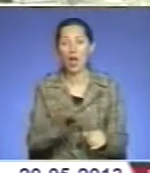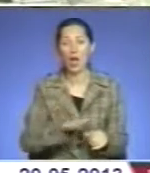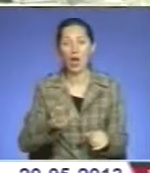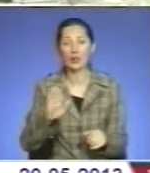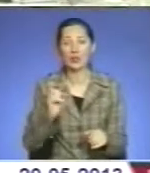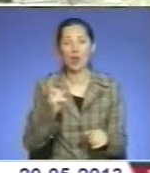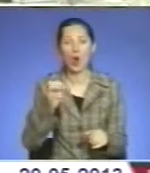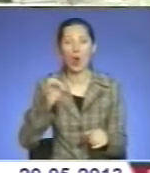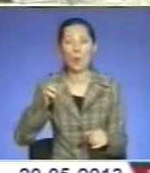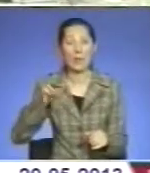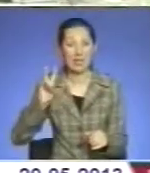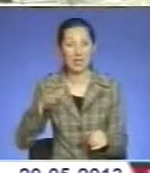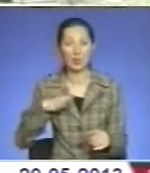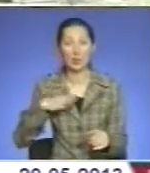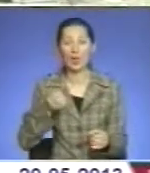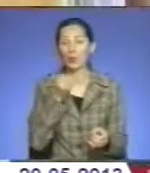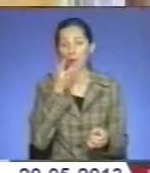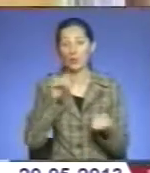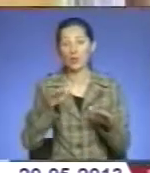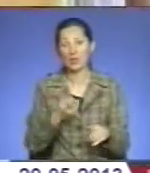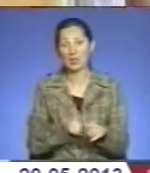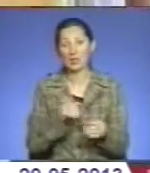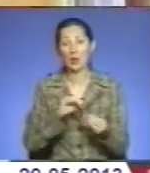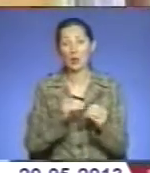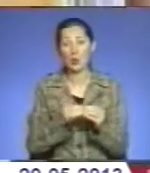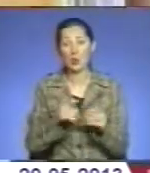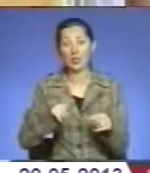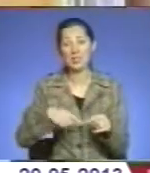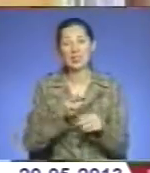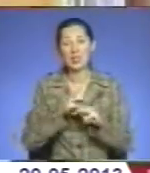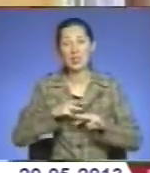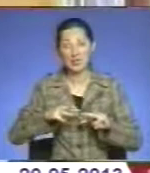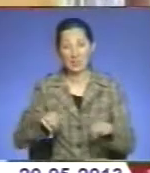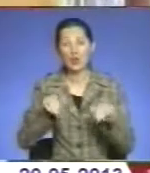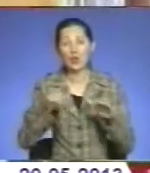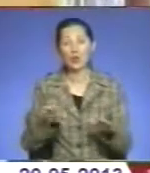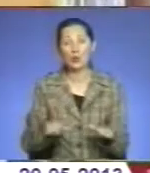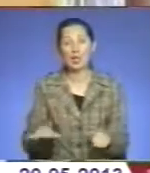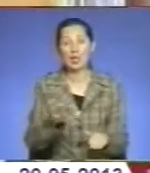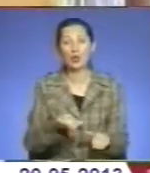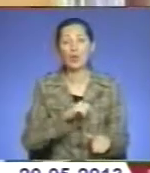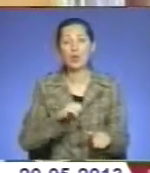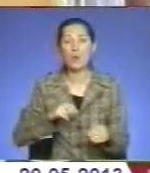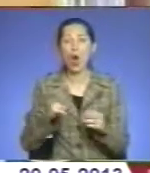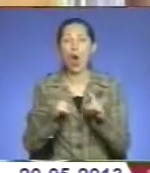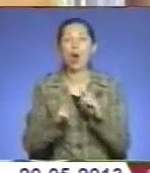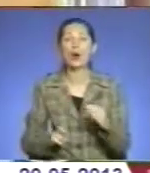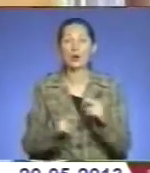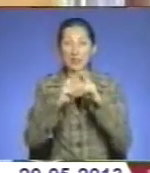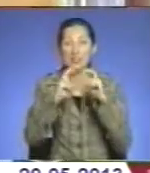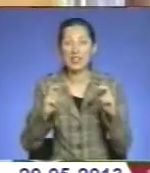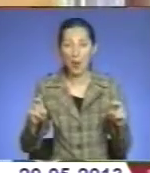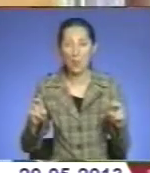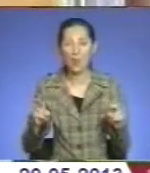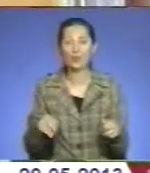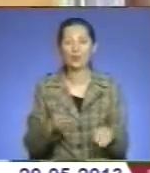на позитивне вирішення цієї проблеми. Через міністерство вирішимо, щоб на території самого замку виділити